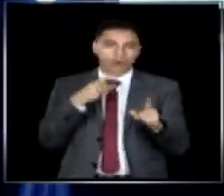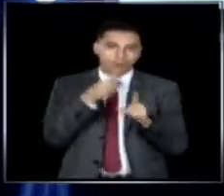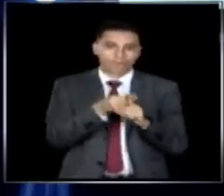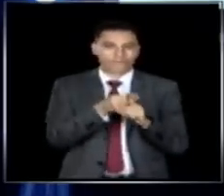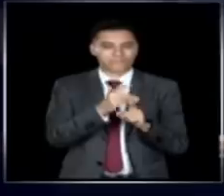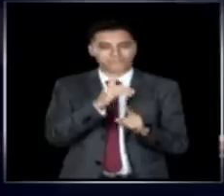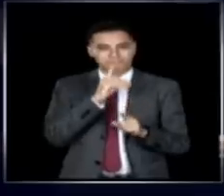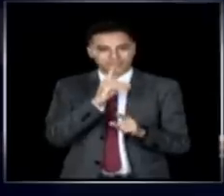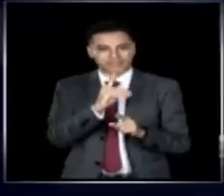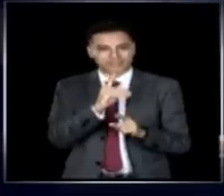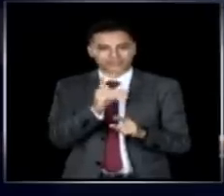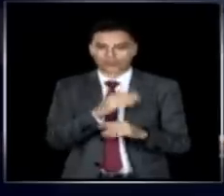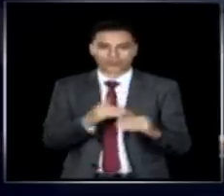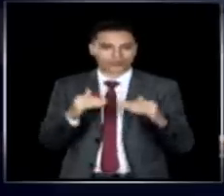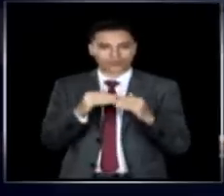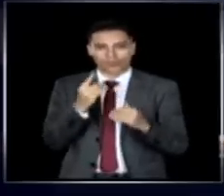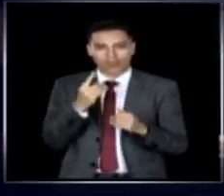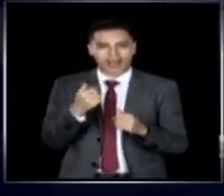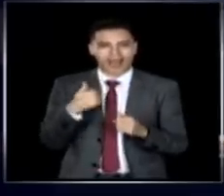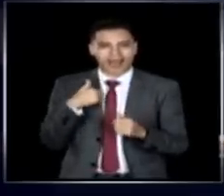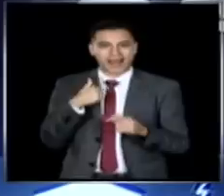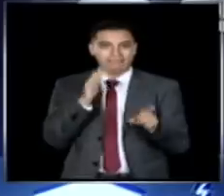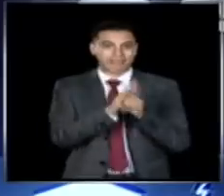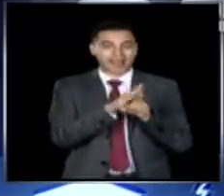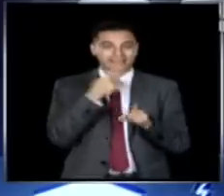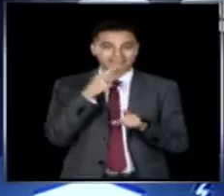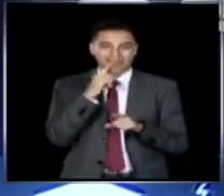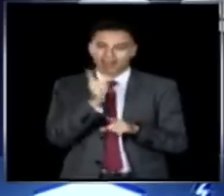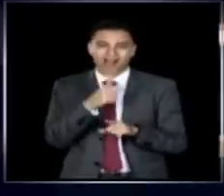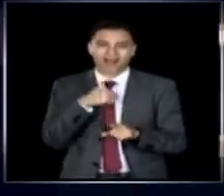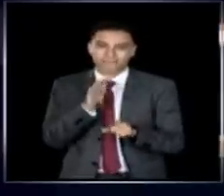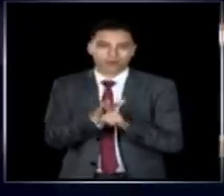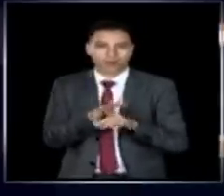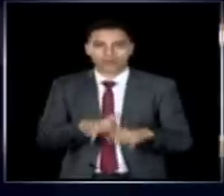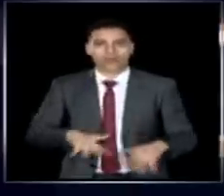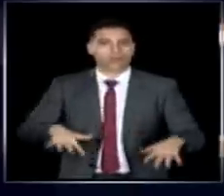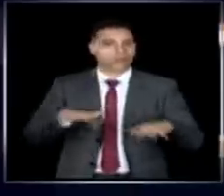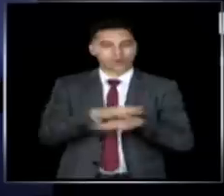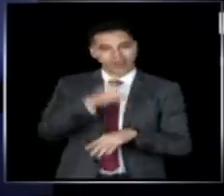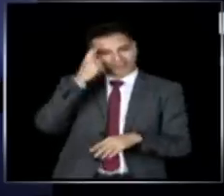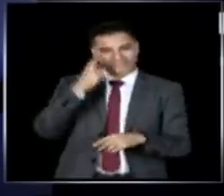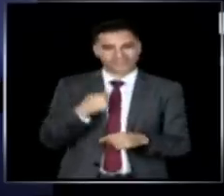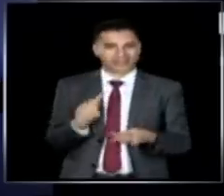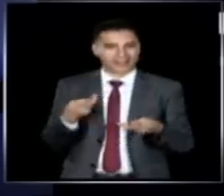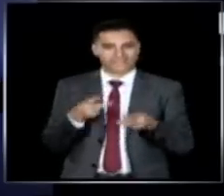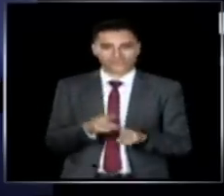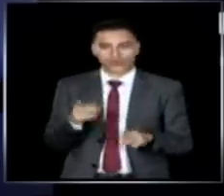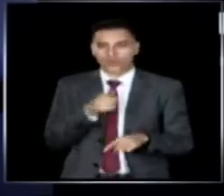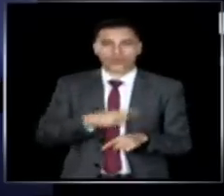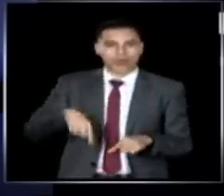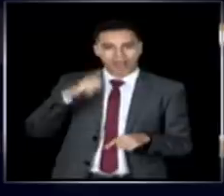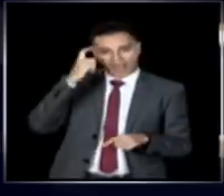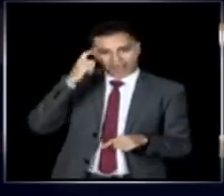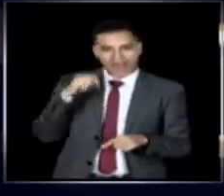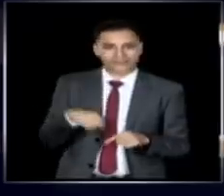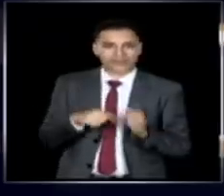فير. فما تقلقوش. الحتة دي مش عندي. ان شاء الله خير. وكلكم عارفيني. وكلكم عارفين